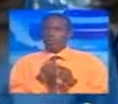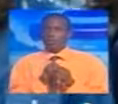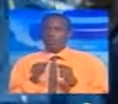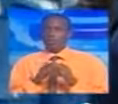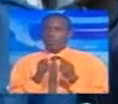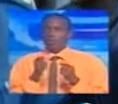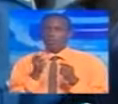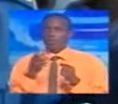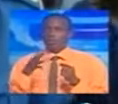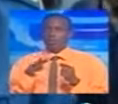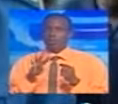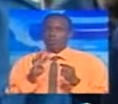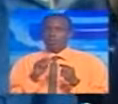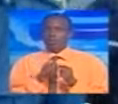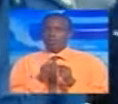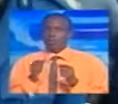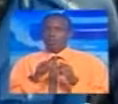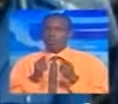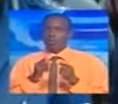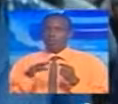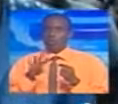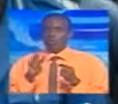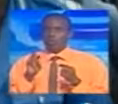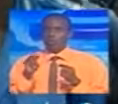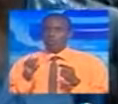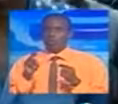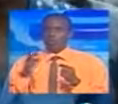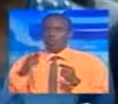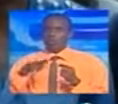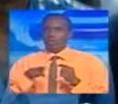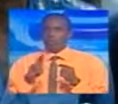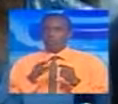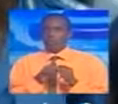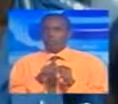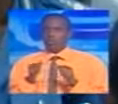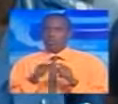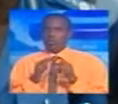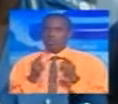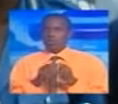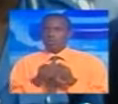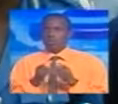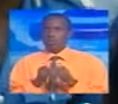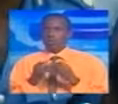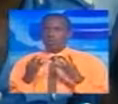T4 à Somalie à Farle Mitirle Balayirada. On a dénombré jusqu'à maintenant